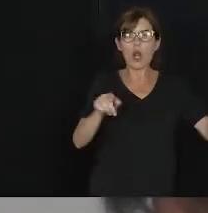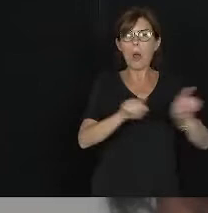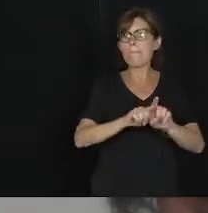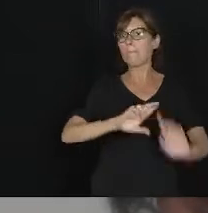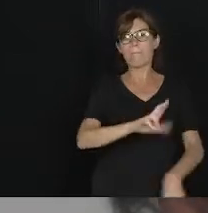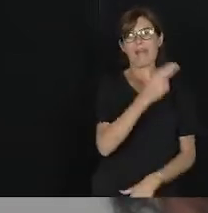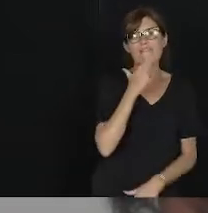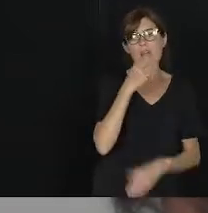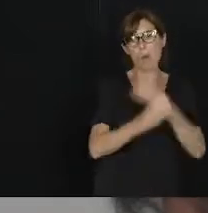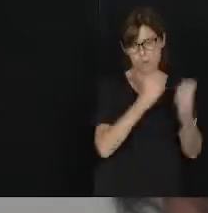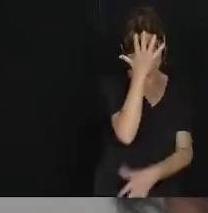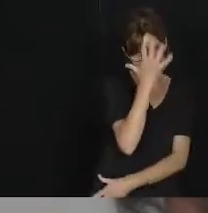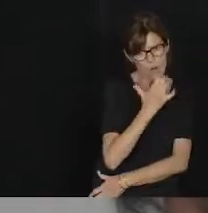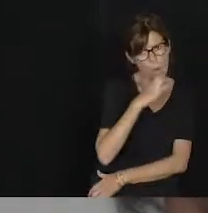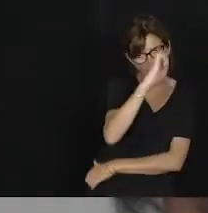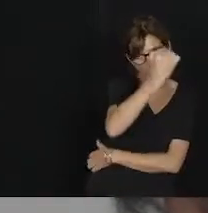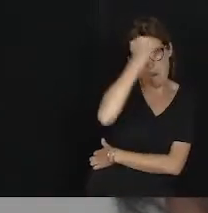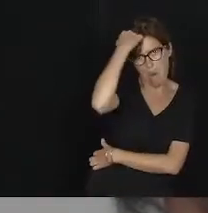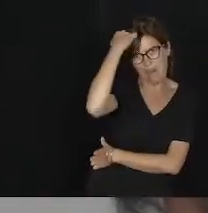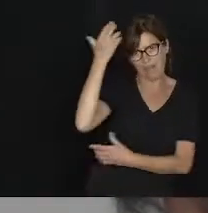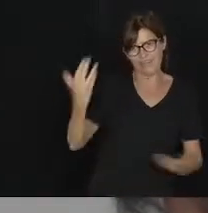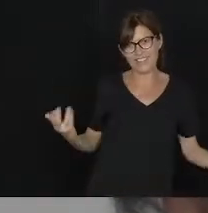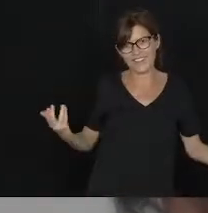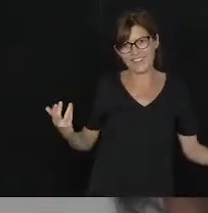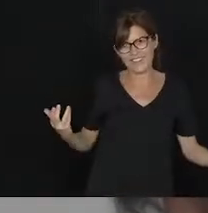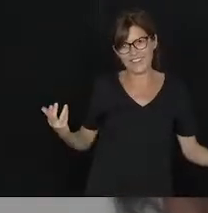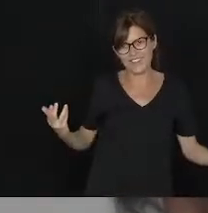de nostalgie. Et donc, ils s'emparent de